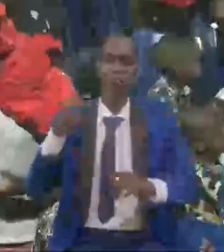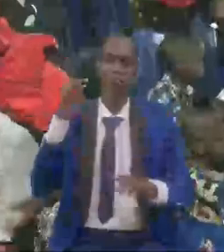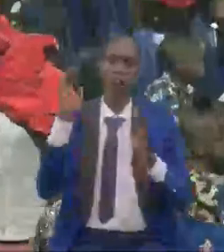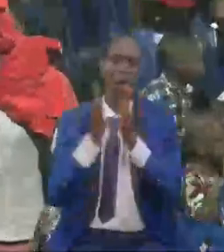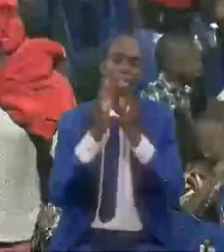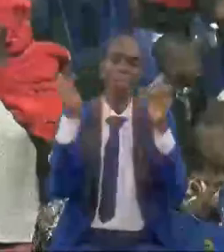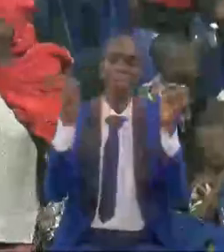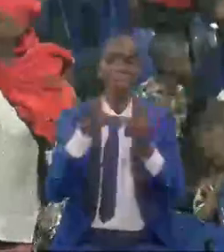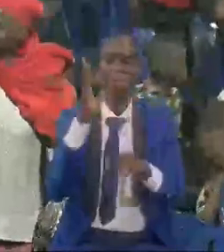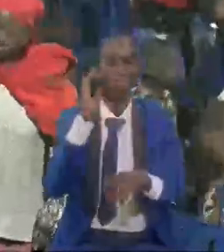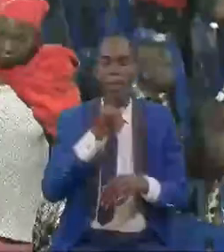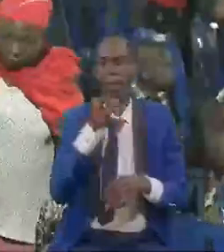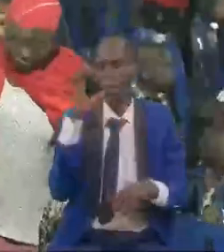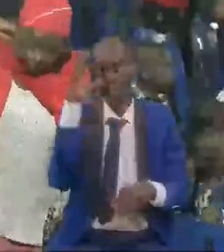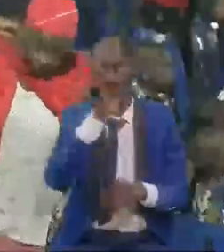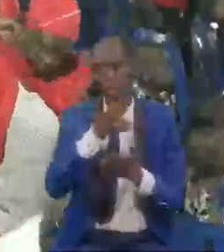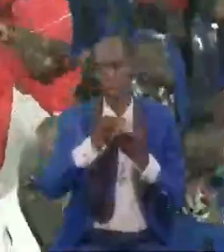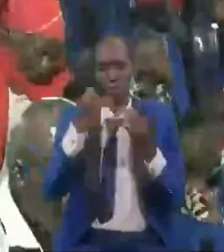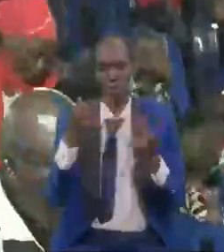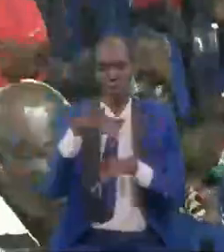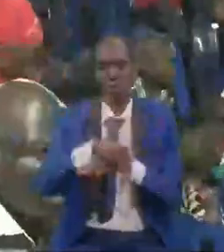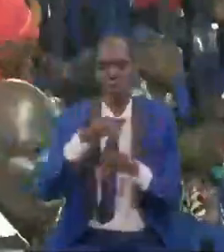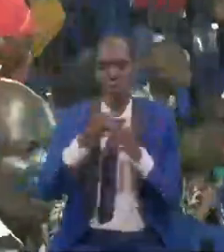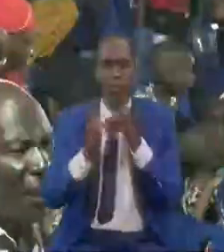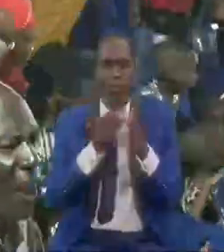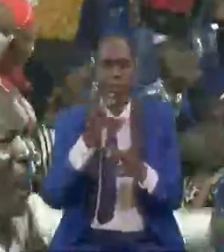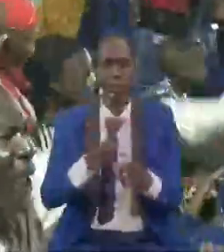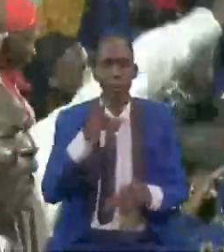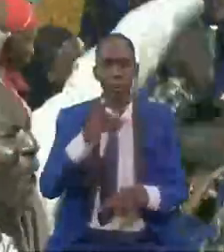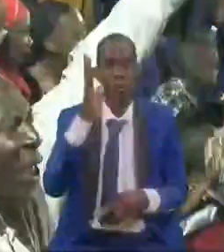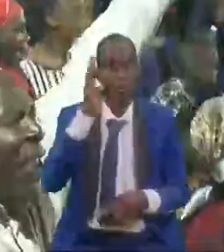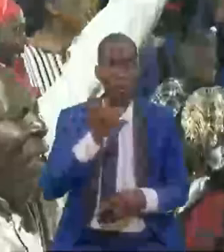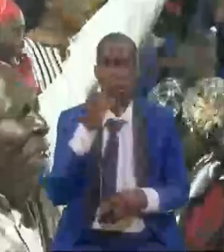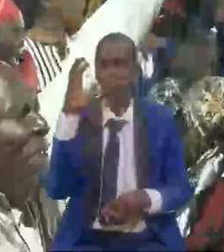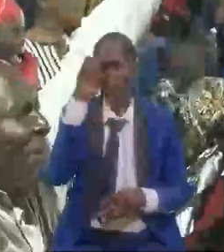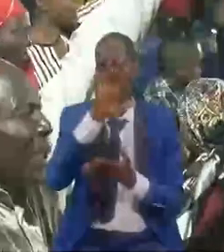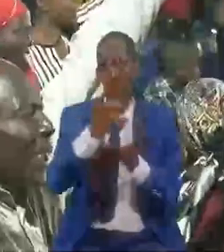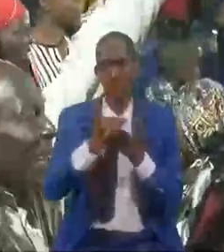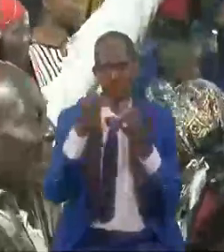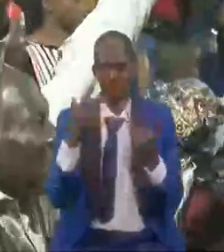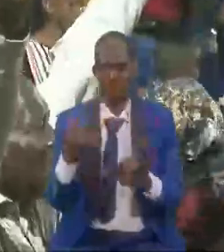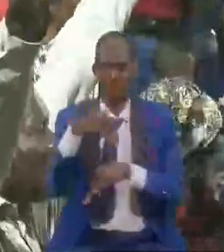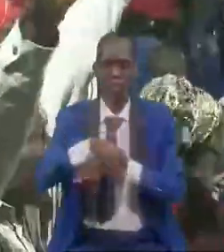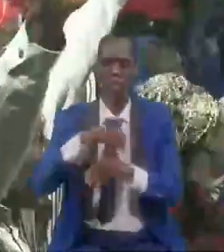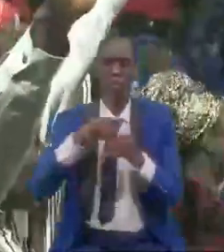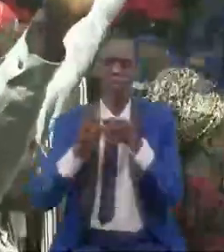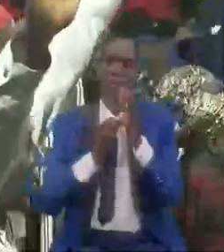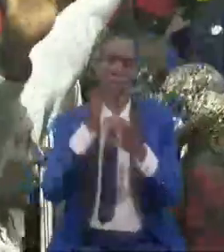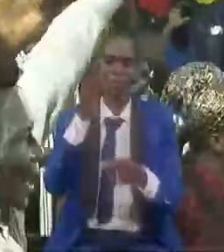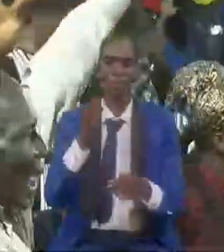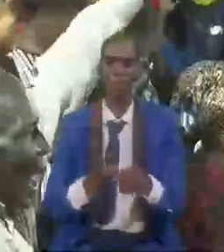Tu ne vas pas rater ton miracle ce soir. J'ai dit, tu ne vas pas rater ton miracle ce soir.